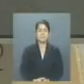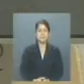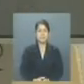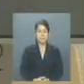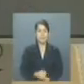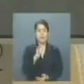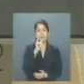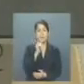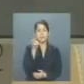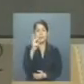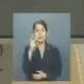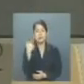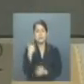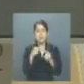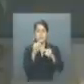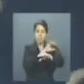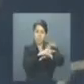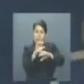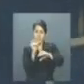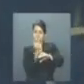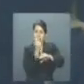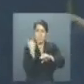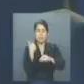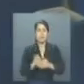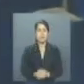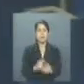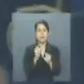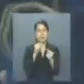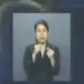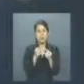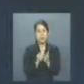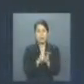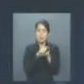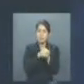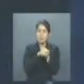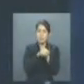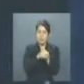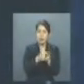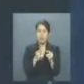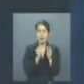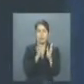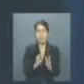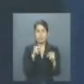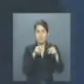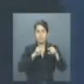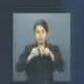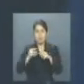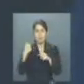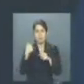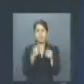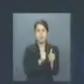เปิดตัวรถไฟความเร็วสูงรุ่นใหม่นะครับที่จะใช้ในการรองรับการขนส่งแฟนบอลในช่วงของการแข่งขันโดย